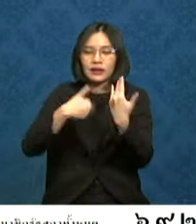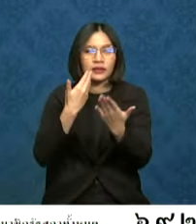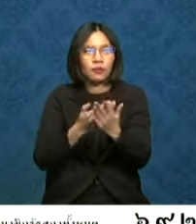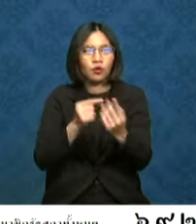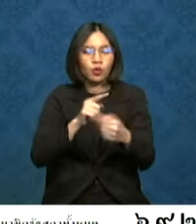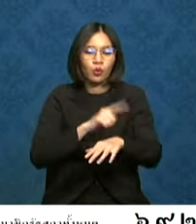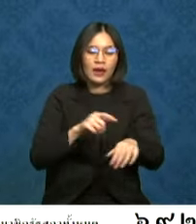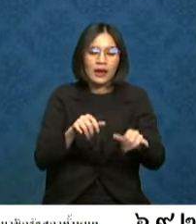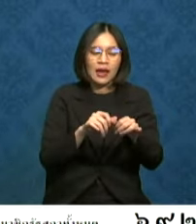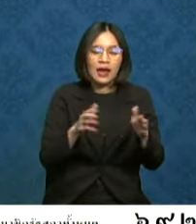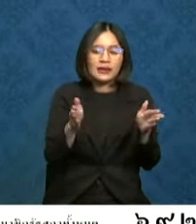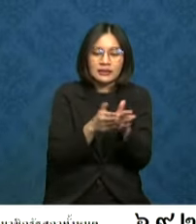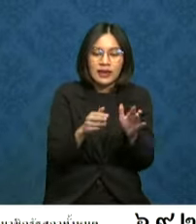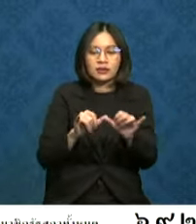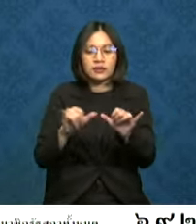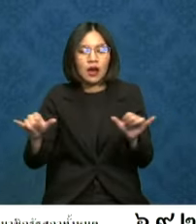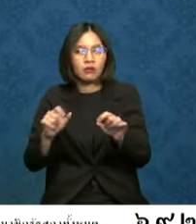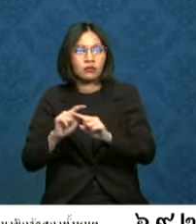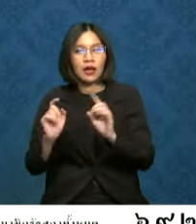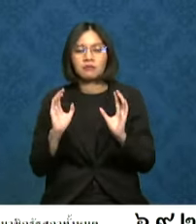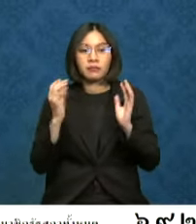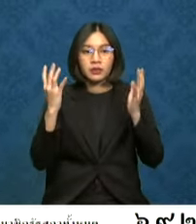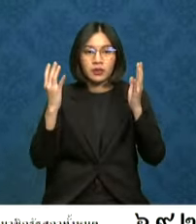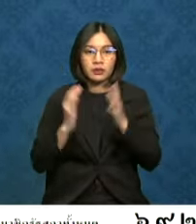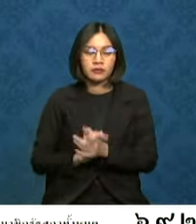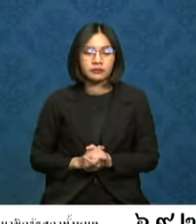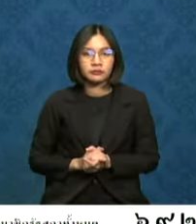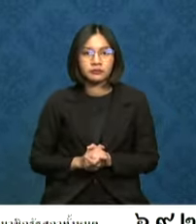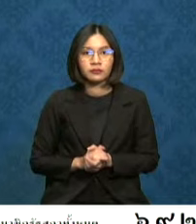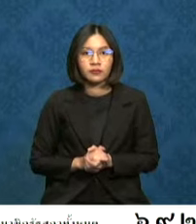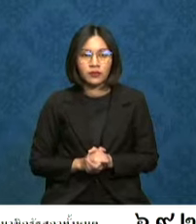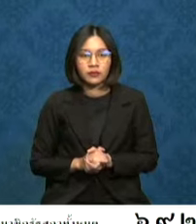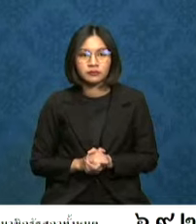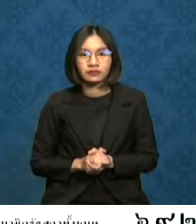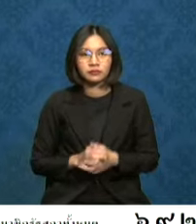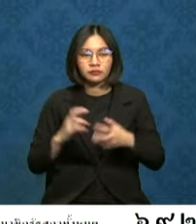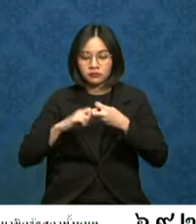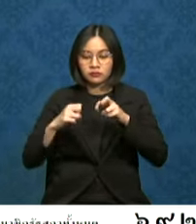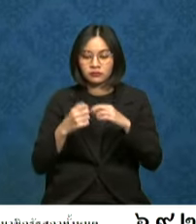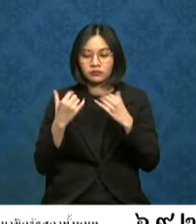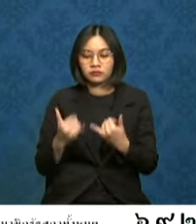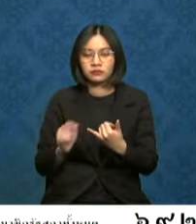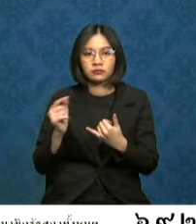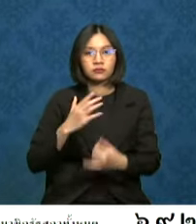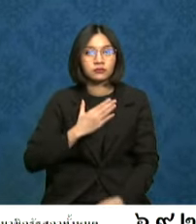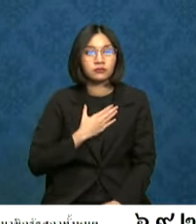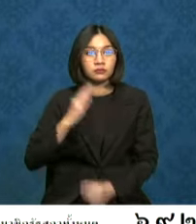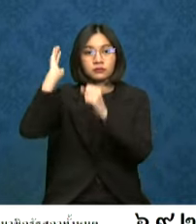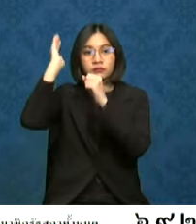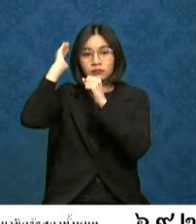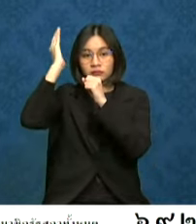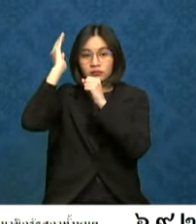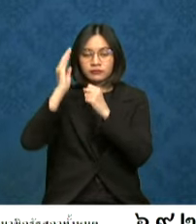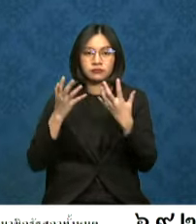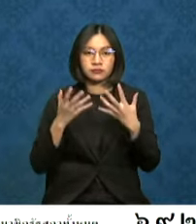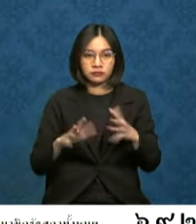ทั้งระยะสั้น ระยะกลาง ระยะยาว ไม่มีครับซึปัญหานี้นะครับ ผมได้เคยอภิปรายไป